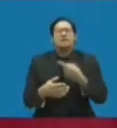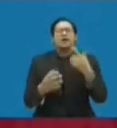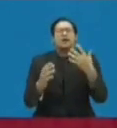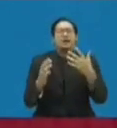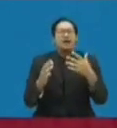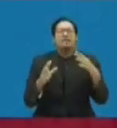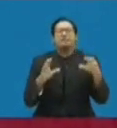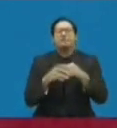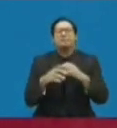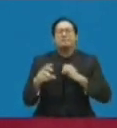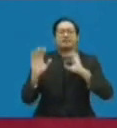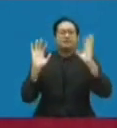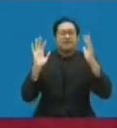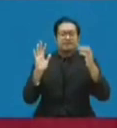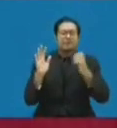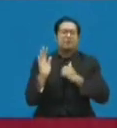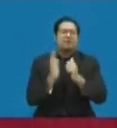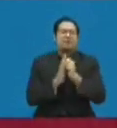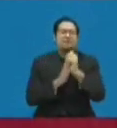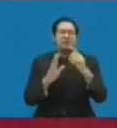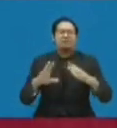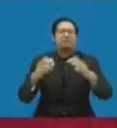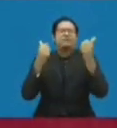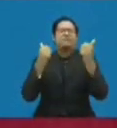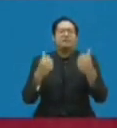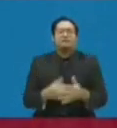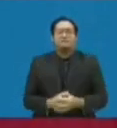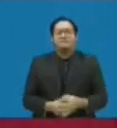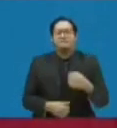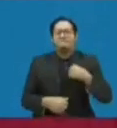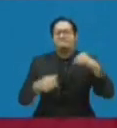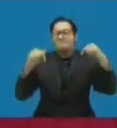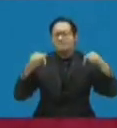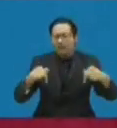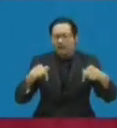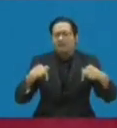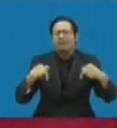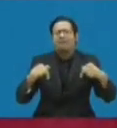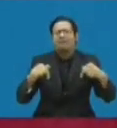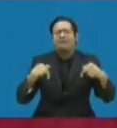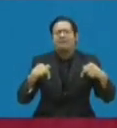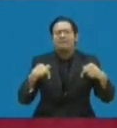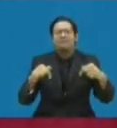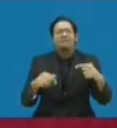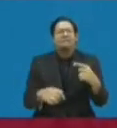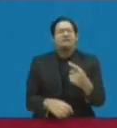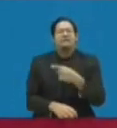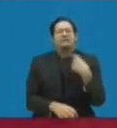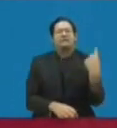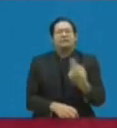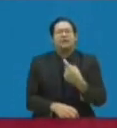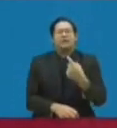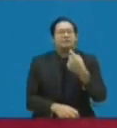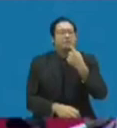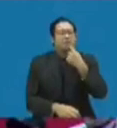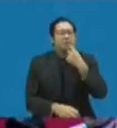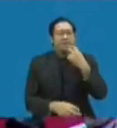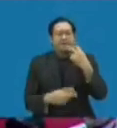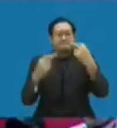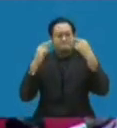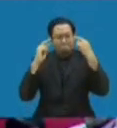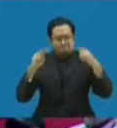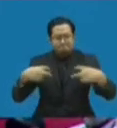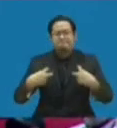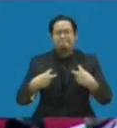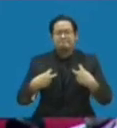ini ini saatnya Ayo kita berkaca diri Hai